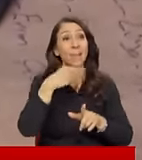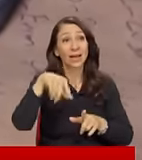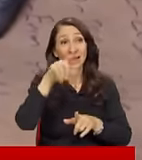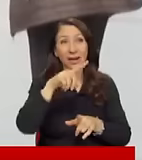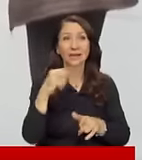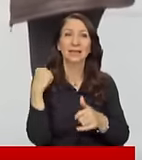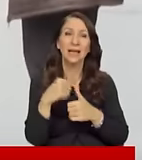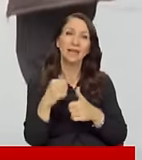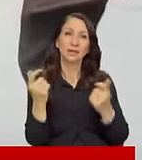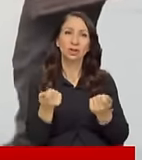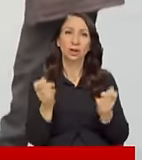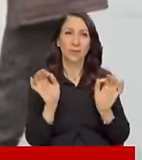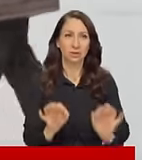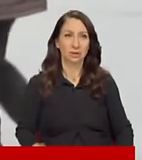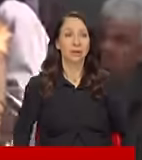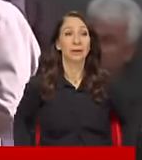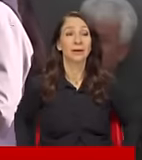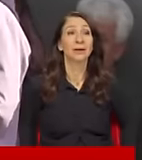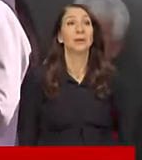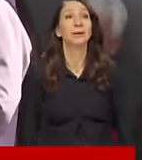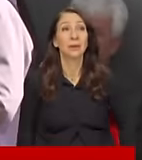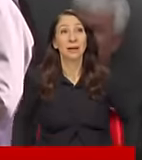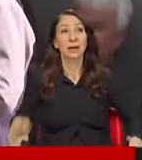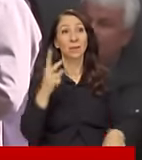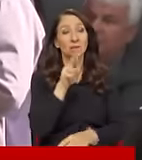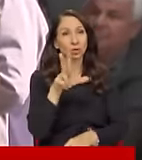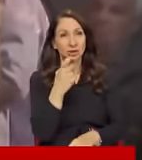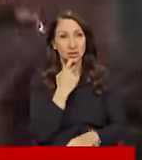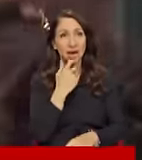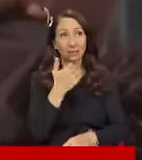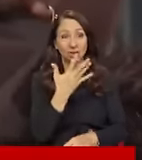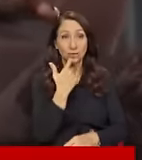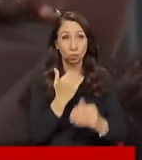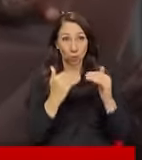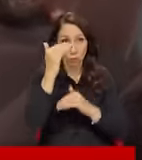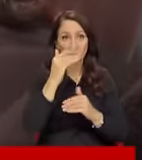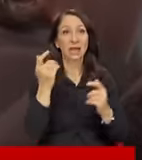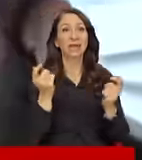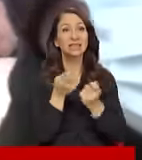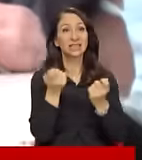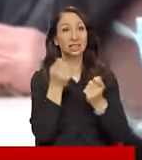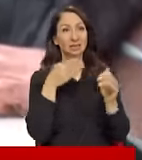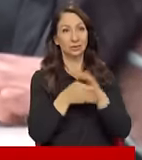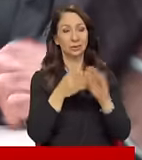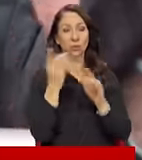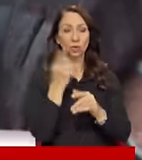emekliler yeniden mesaiye başladı. 2023 yılında 65 yaş ve üstünün iş gücüne katılım